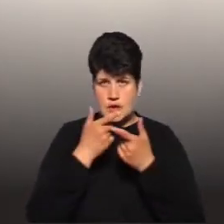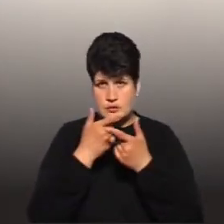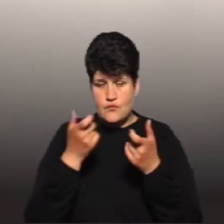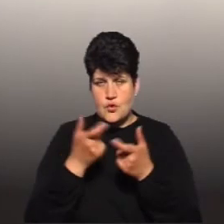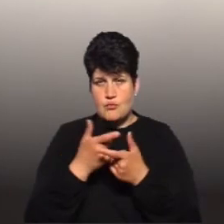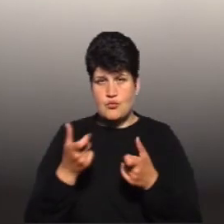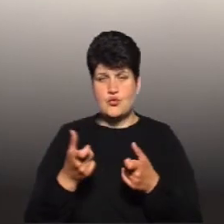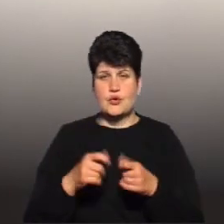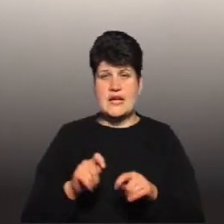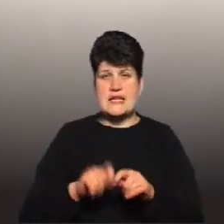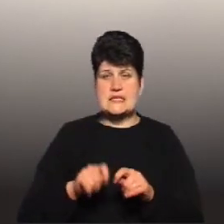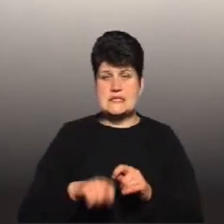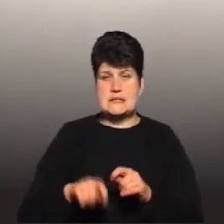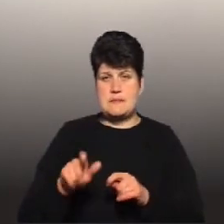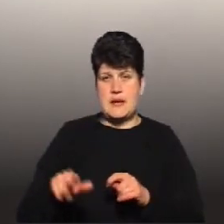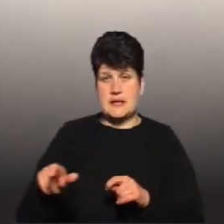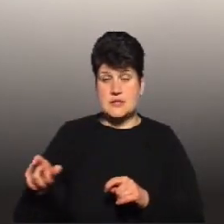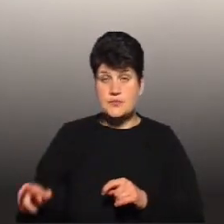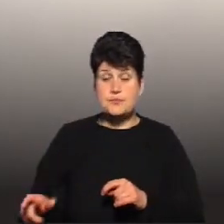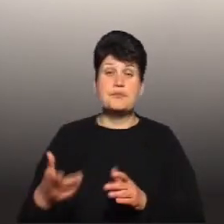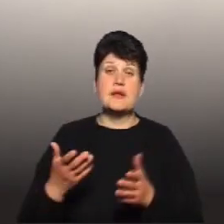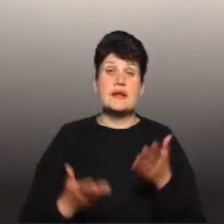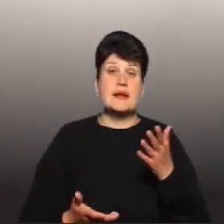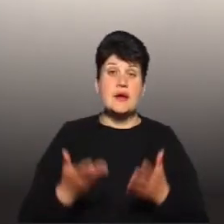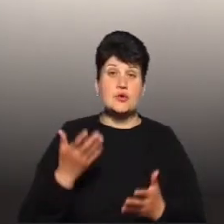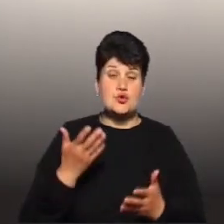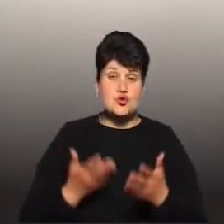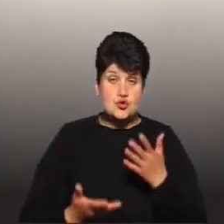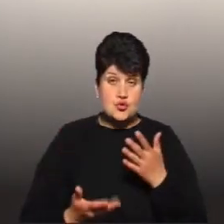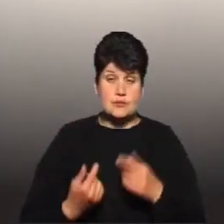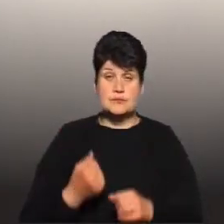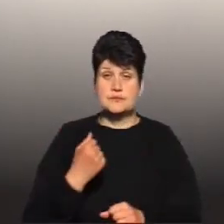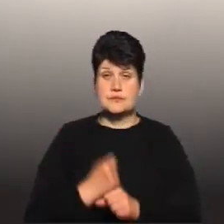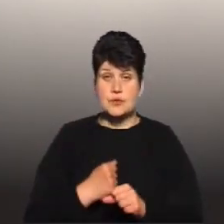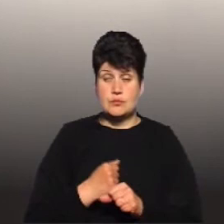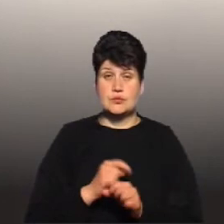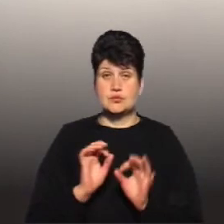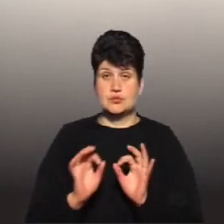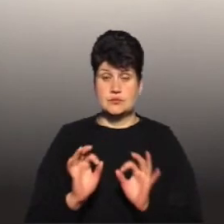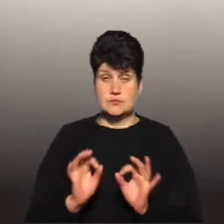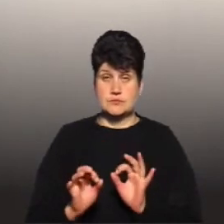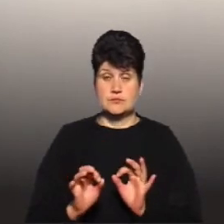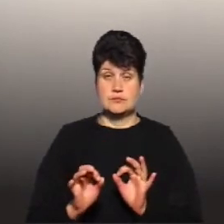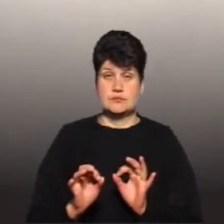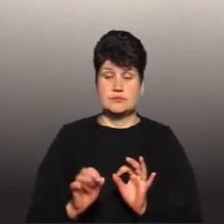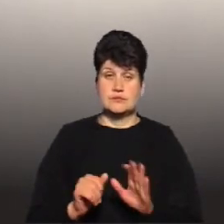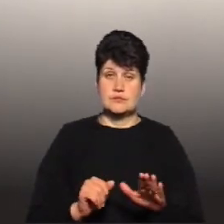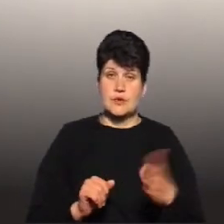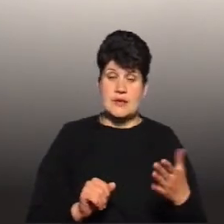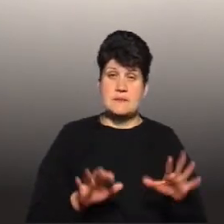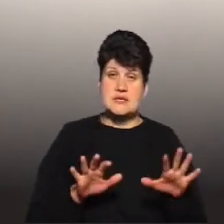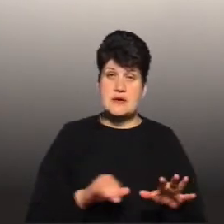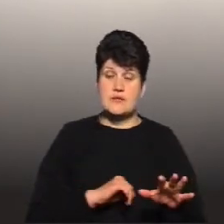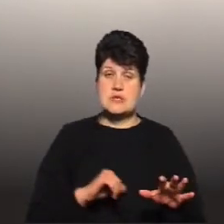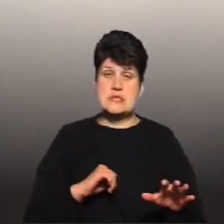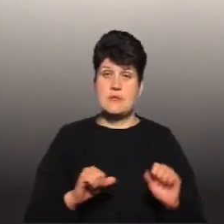інспекцію. Якщо вчинено нормально дії з боку органу місцевого самоврядування,